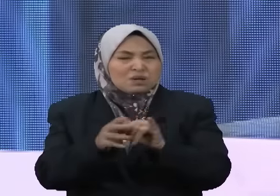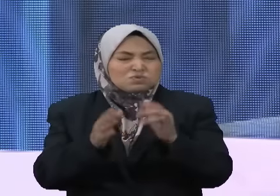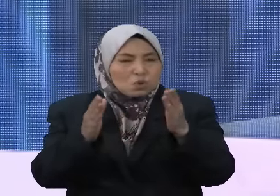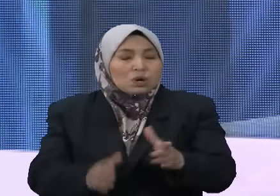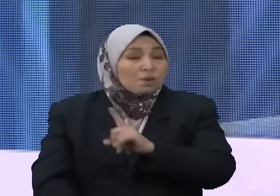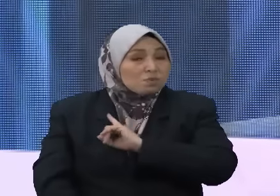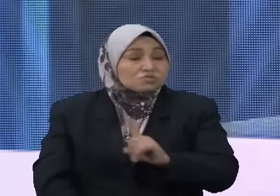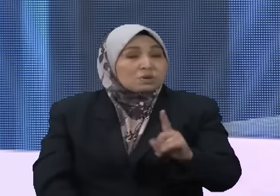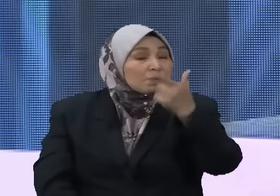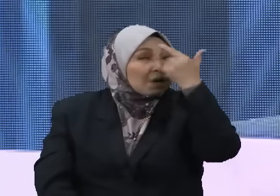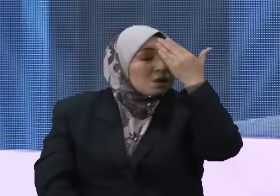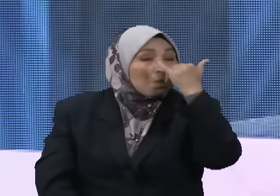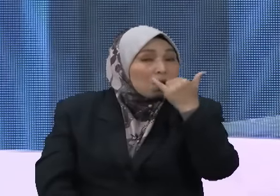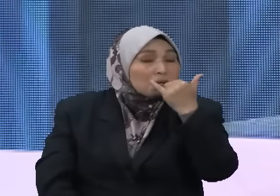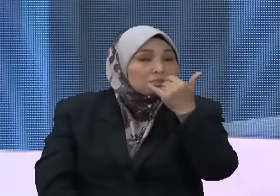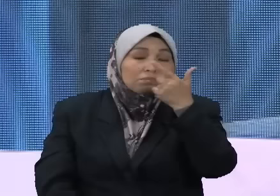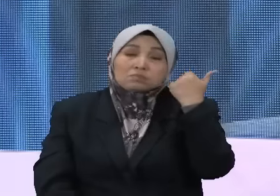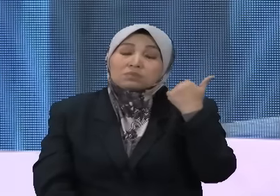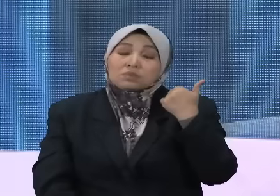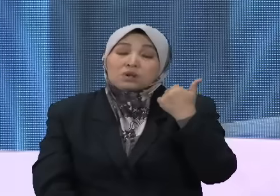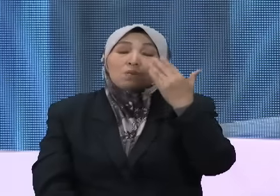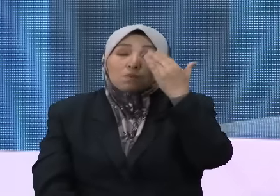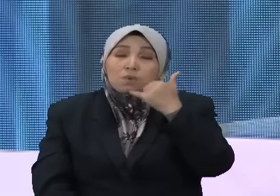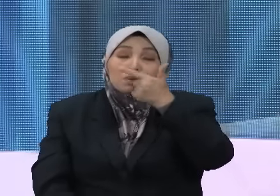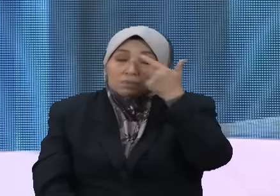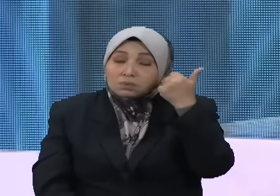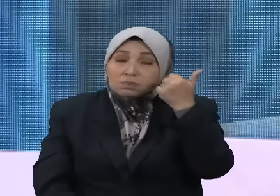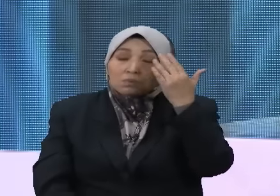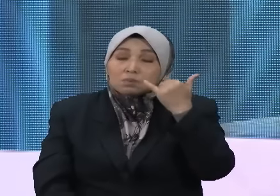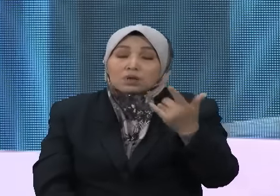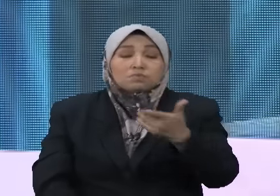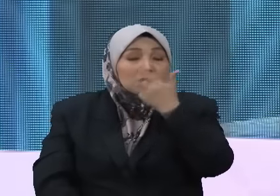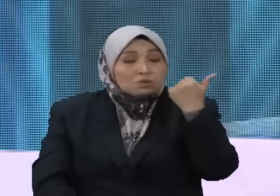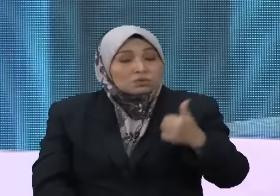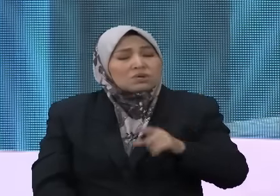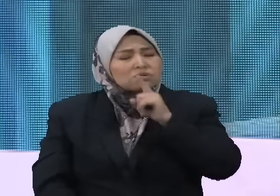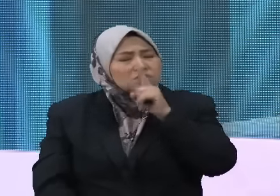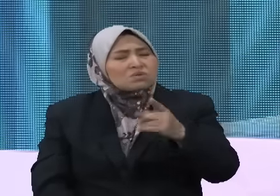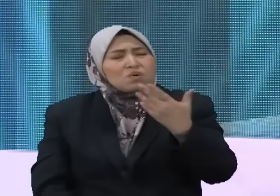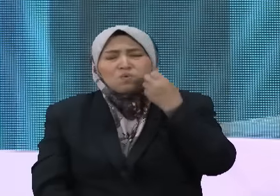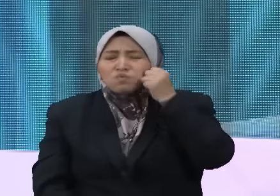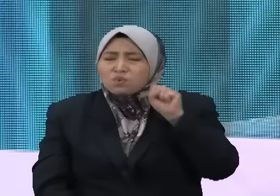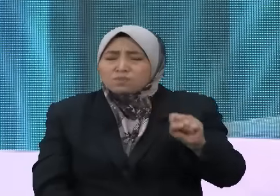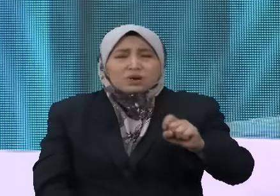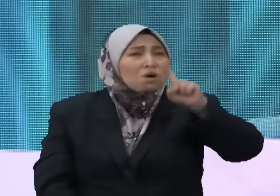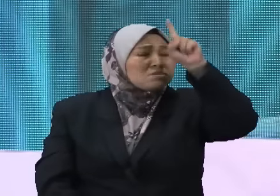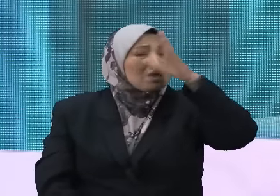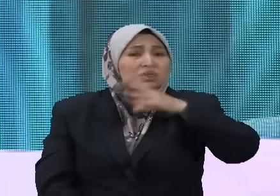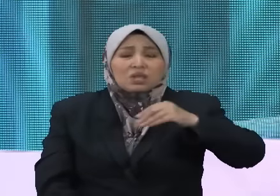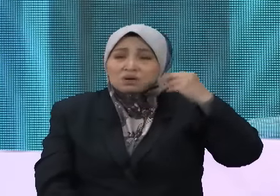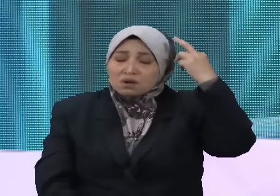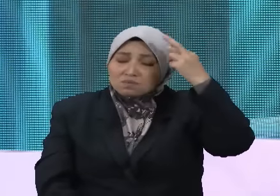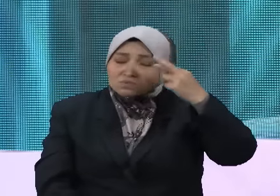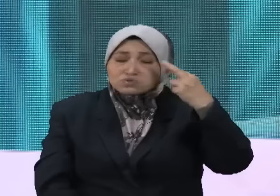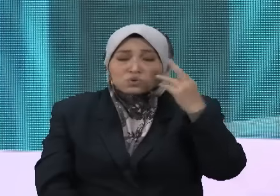muslim kerana apa innahum kafaru Billahi wa rasulih sesungguhnya mereka itu telah kufur kepada Allah dan